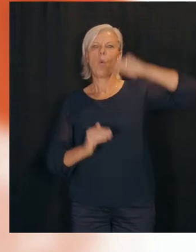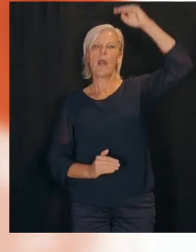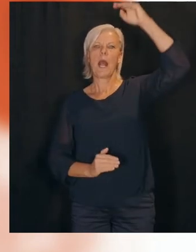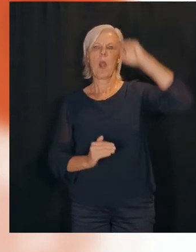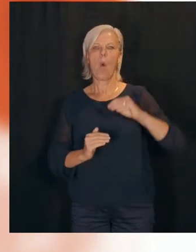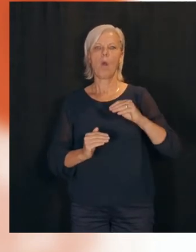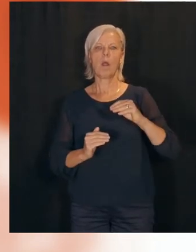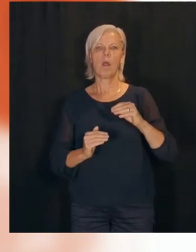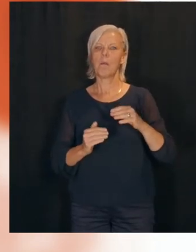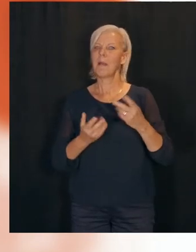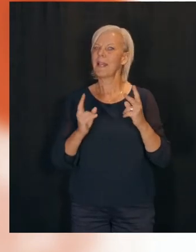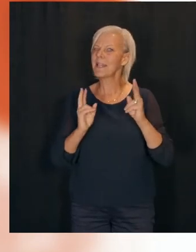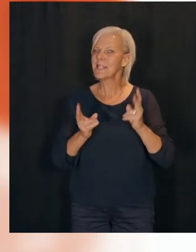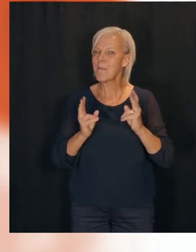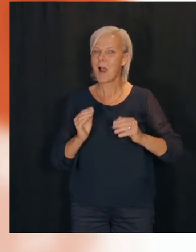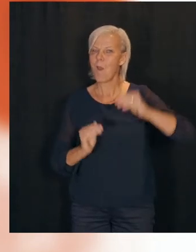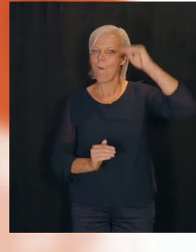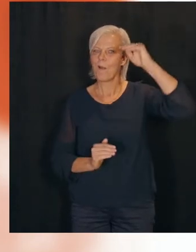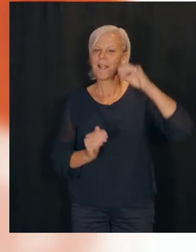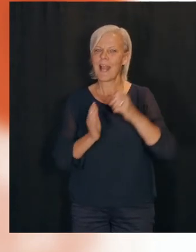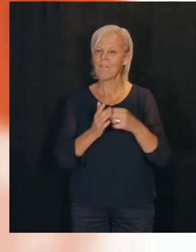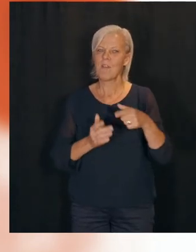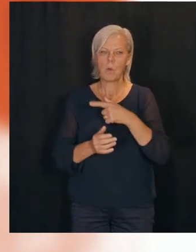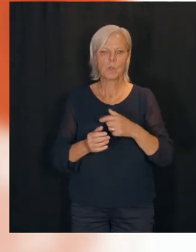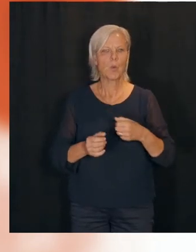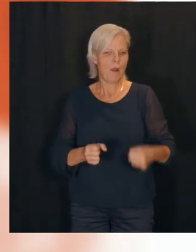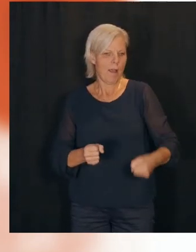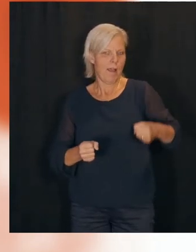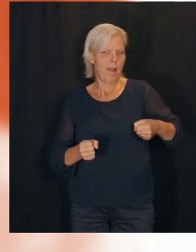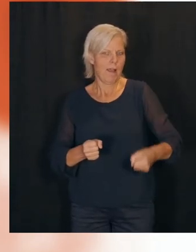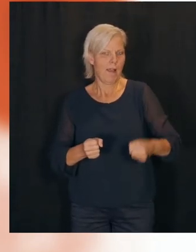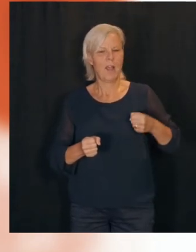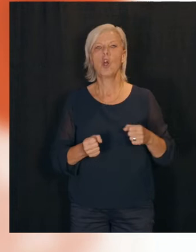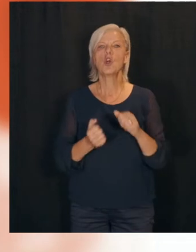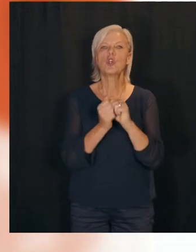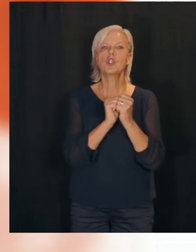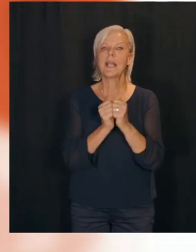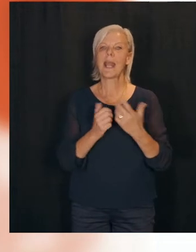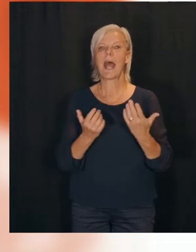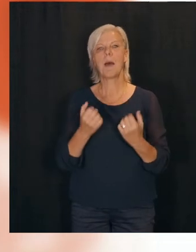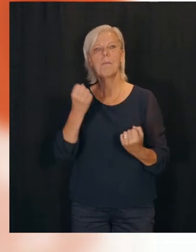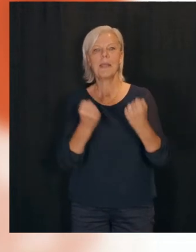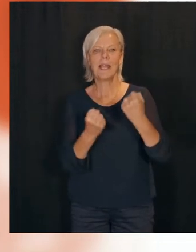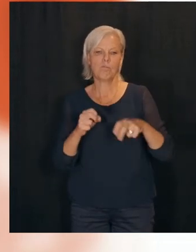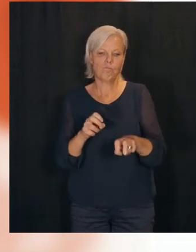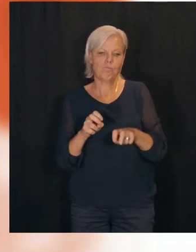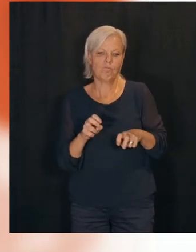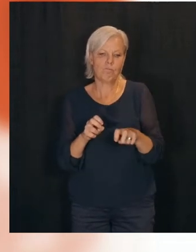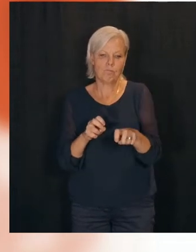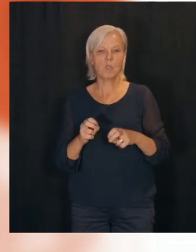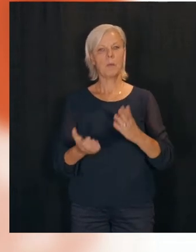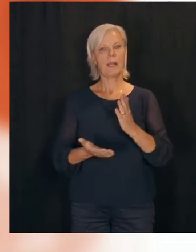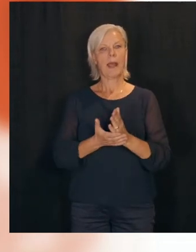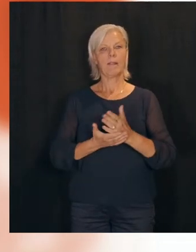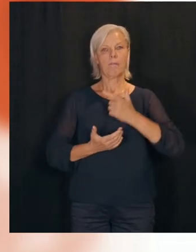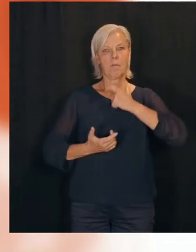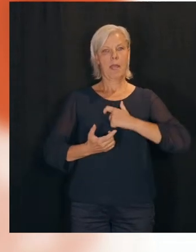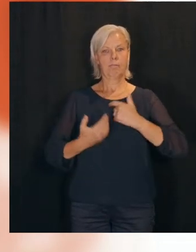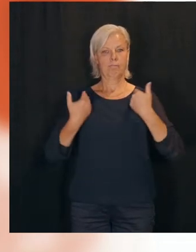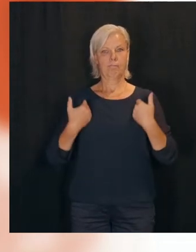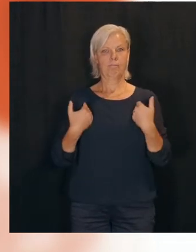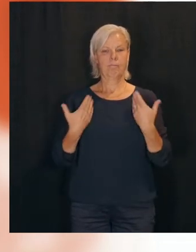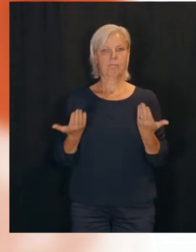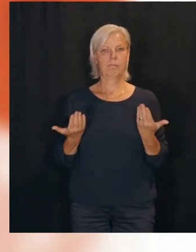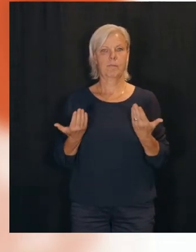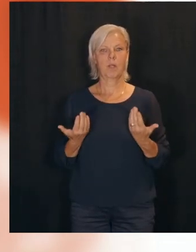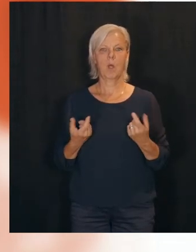inte samma. Därför så måste vi kunna justera sätet i bilen så till den längd som vi har. Om man